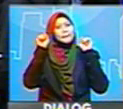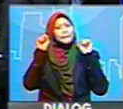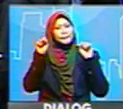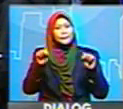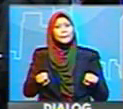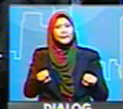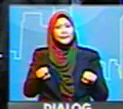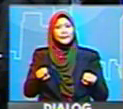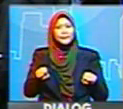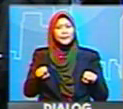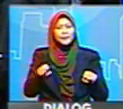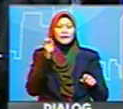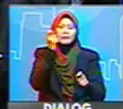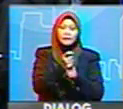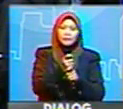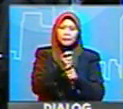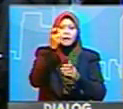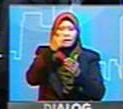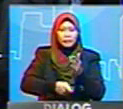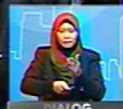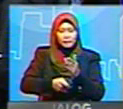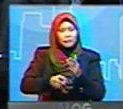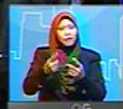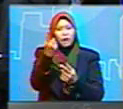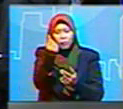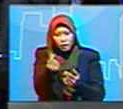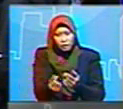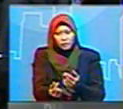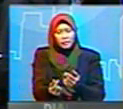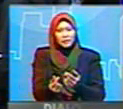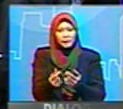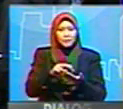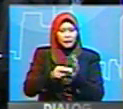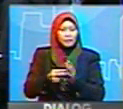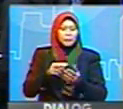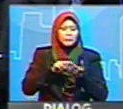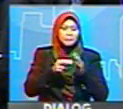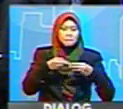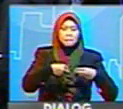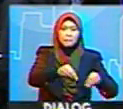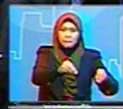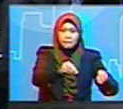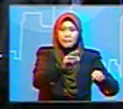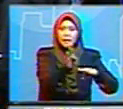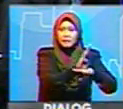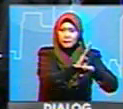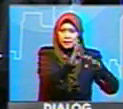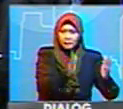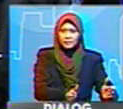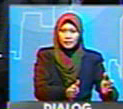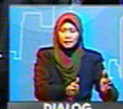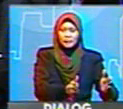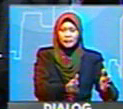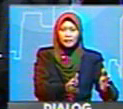boleh menentukan harga yang akan dijualkan oleh peruncit ataupun peniaga-peniaga dan dari segi